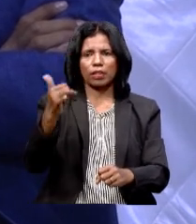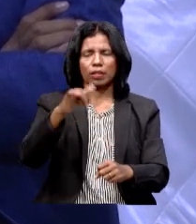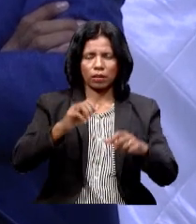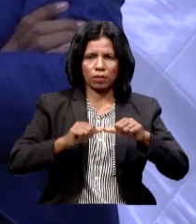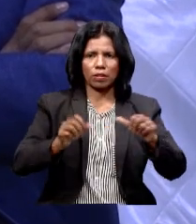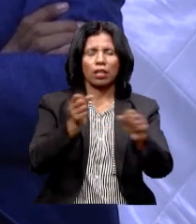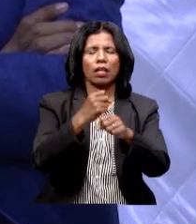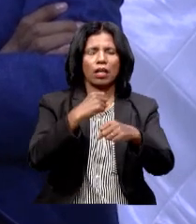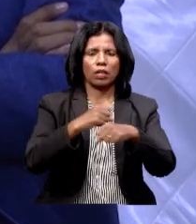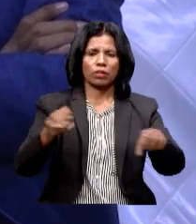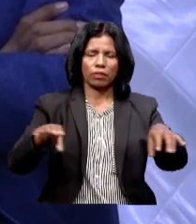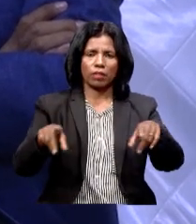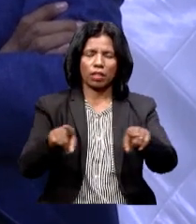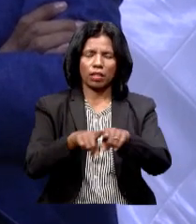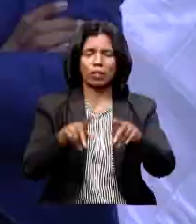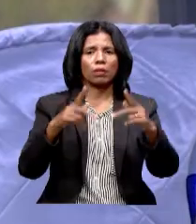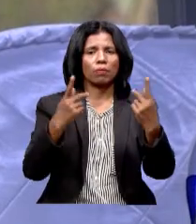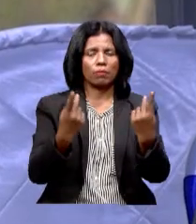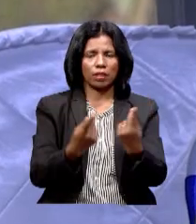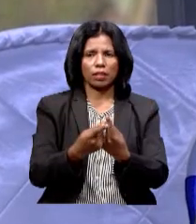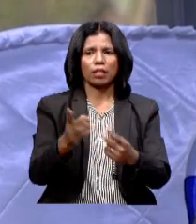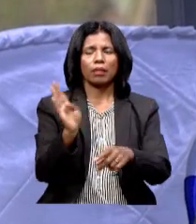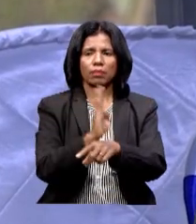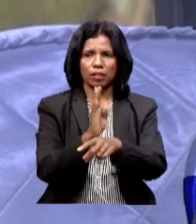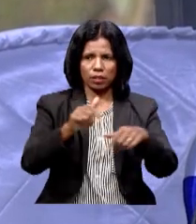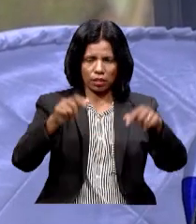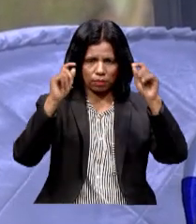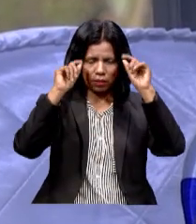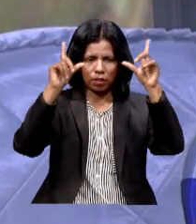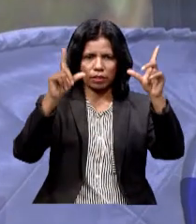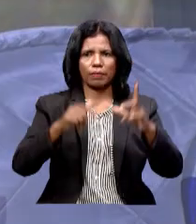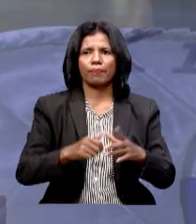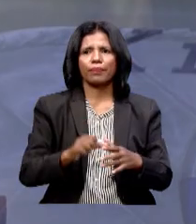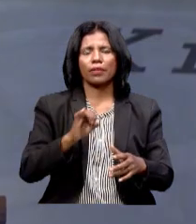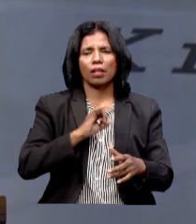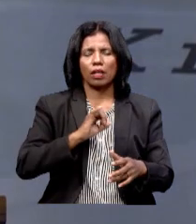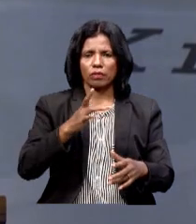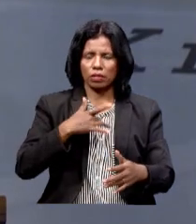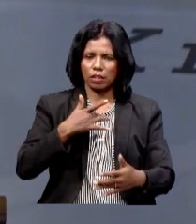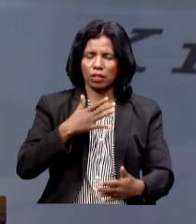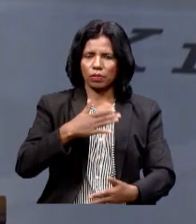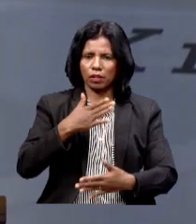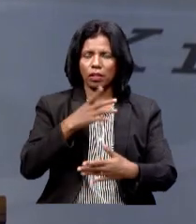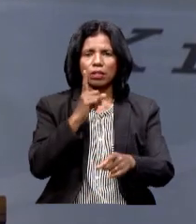hala oknar nuder empresaria i harailaran. How sentik solo tebe sta lidata.